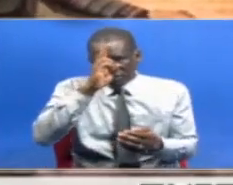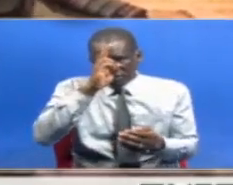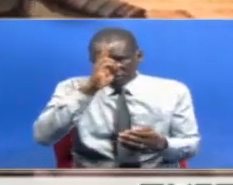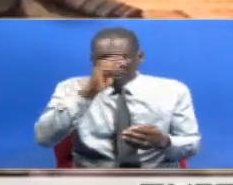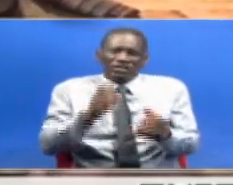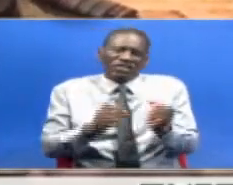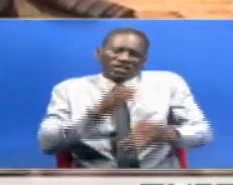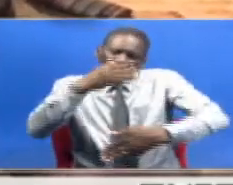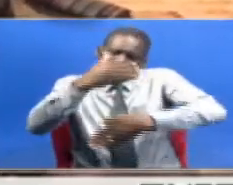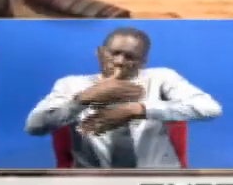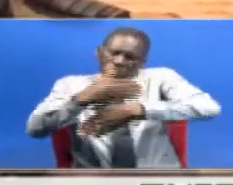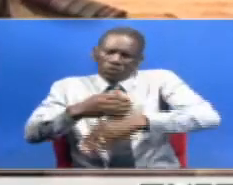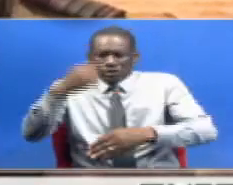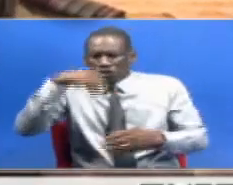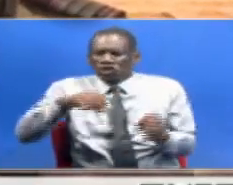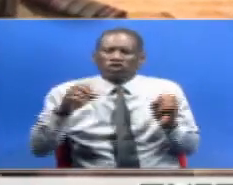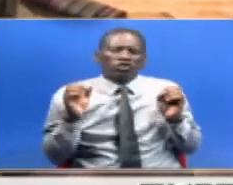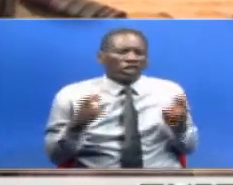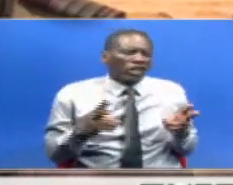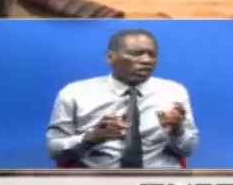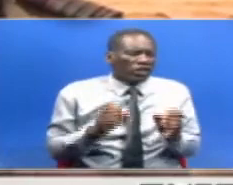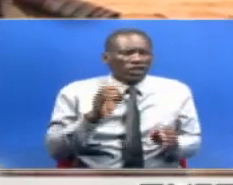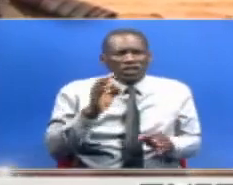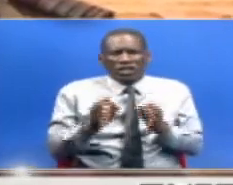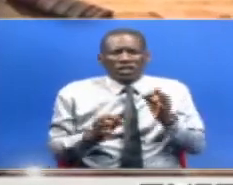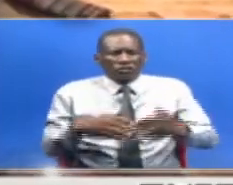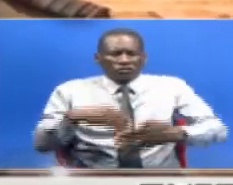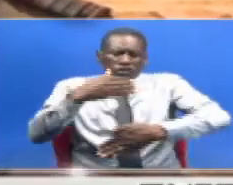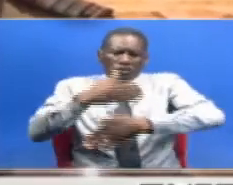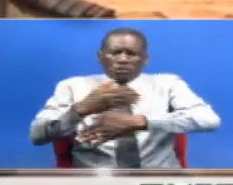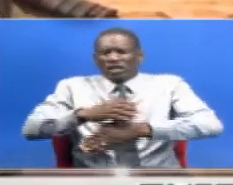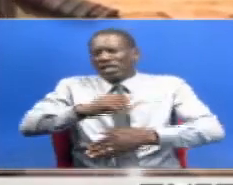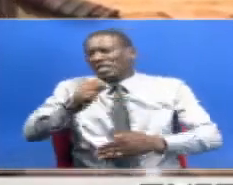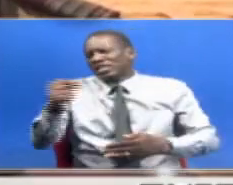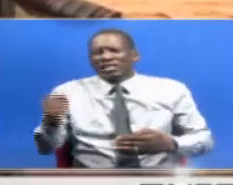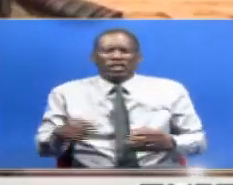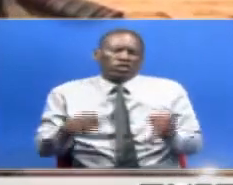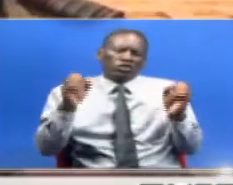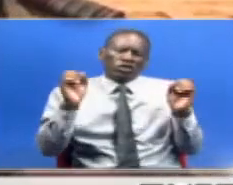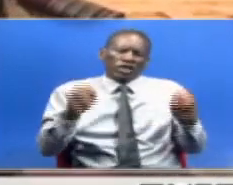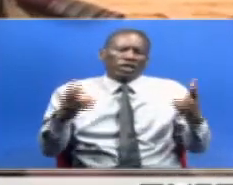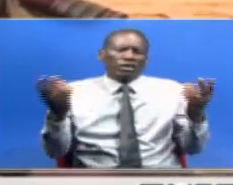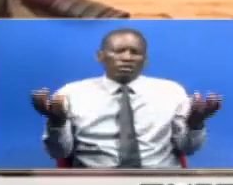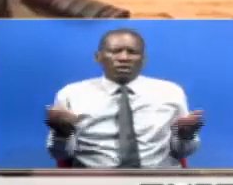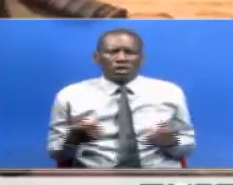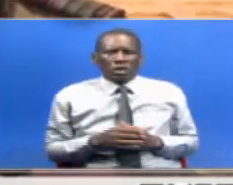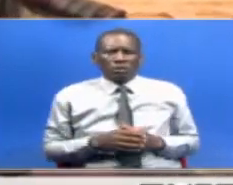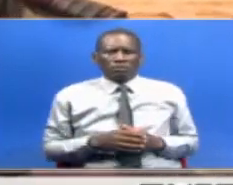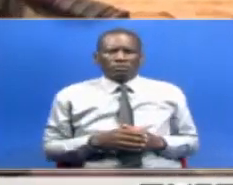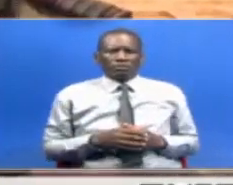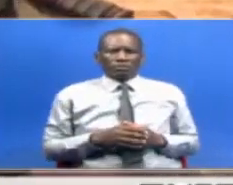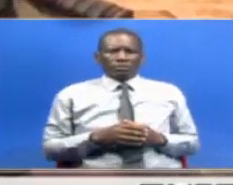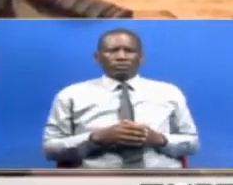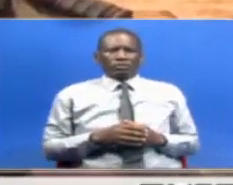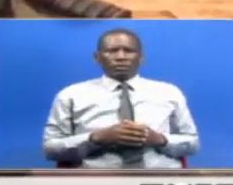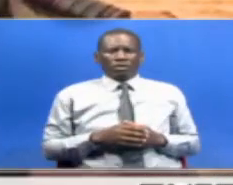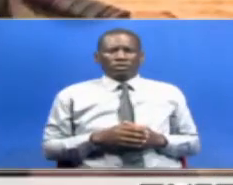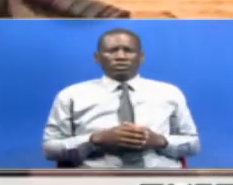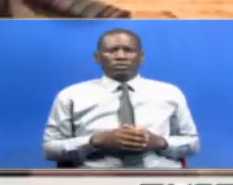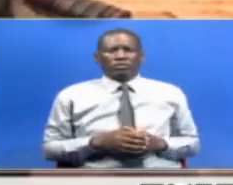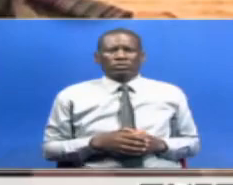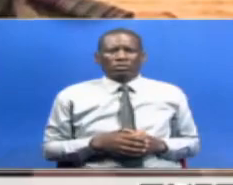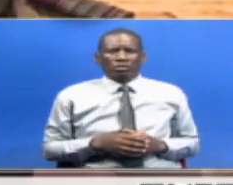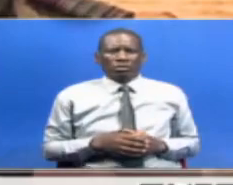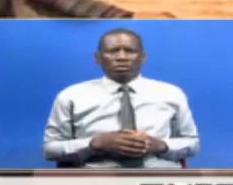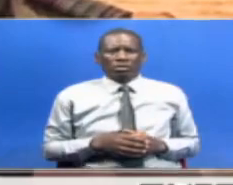utakuwa Kitui, ni sawa, itaendelea kuulikuwa kutoka pande hiyo. Kama mpaka utakuwa pande ya Tana River, ni sawa, na serikali